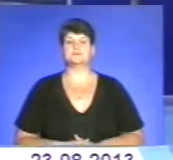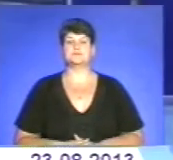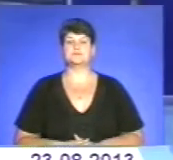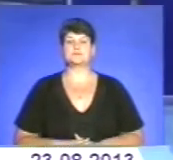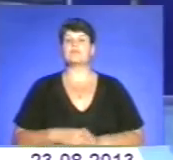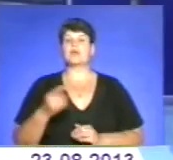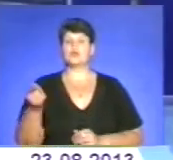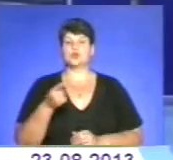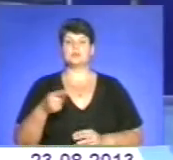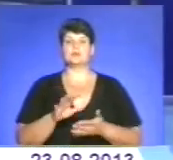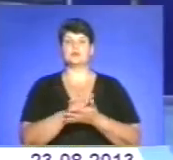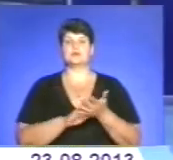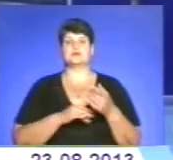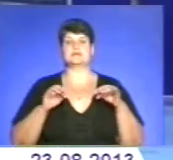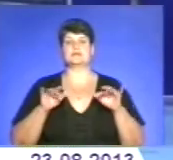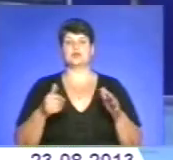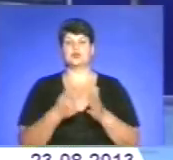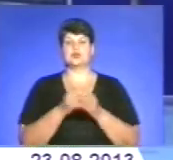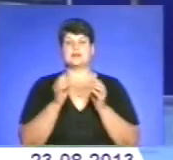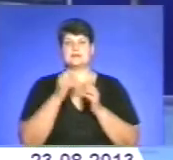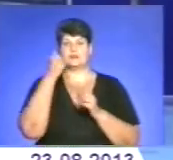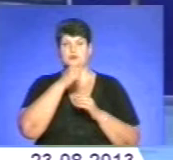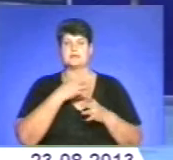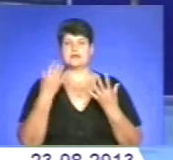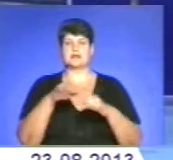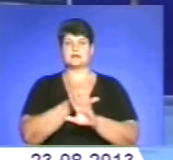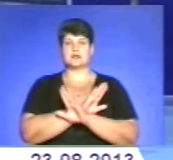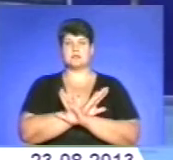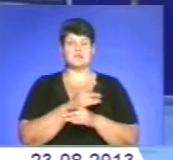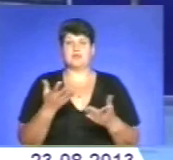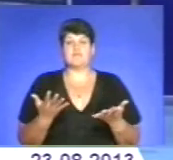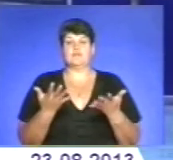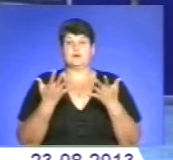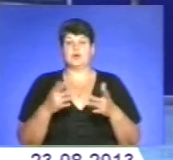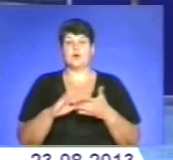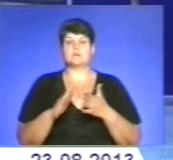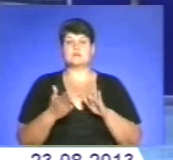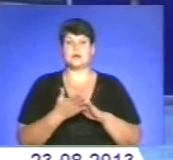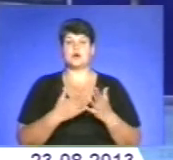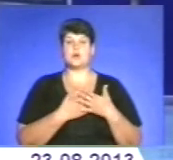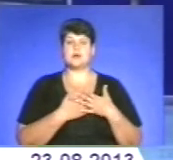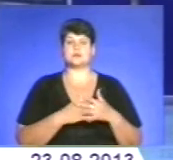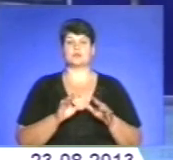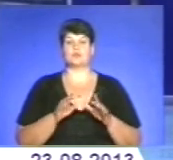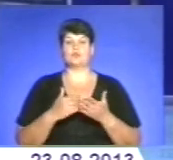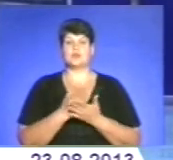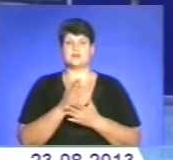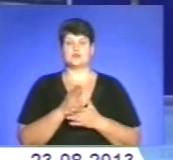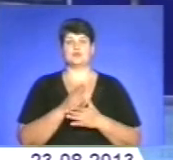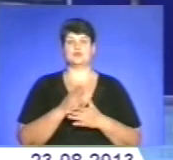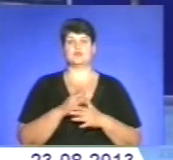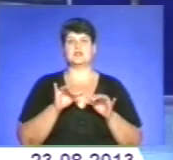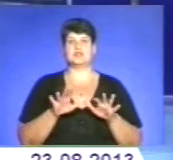У Тернополі тривають заходи до 10-річчя від дня загибелі за нез'ясованих обставин громадсько-політичного діяча Івана